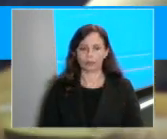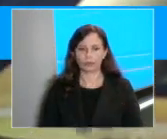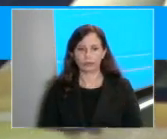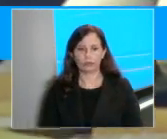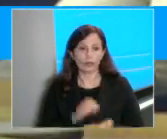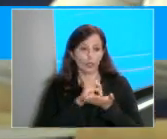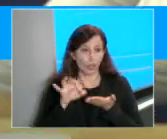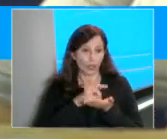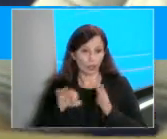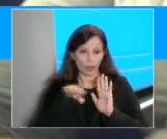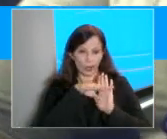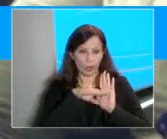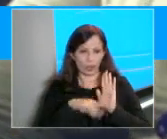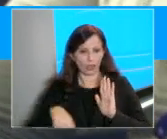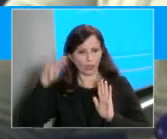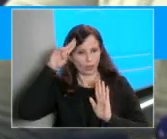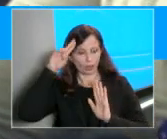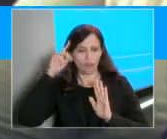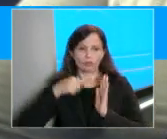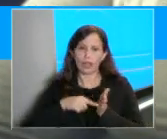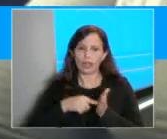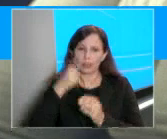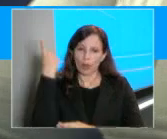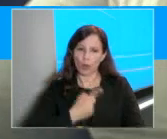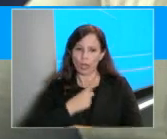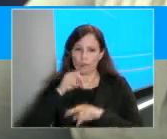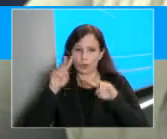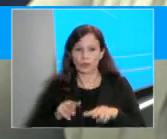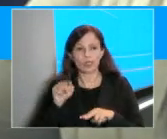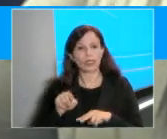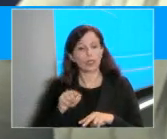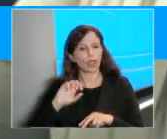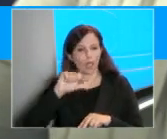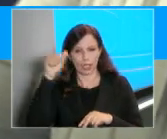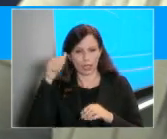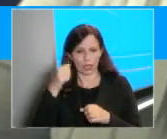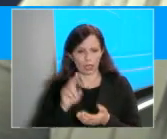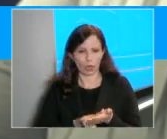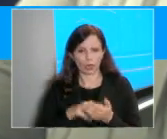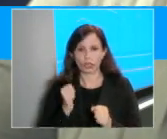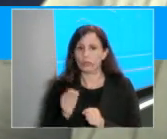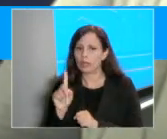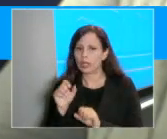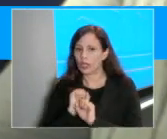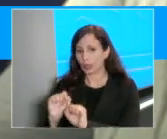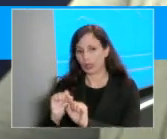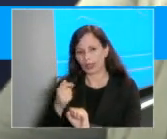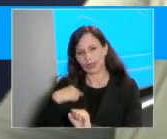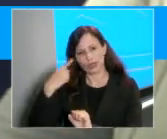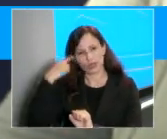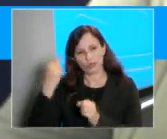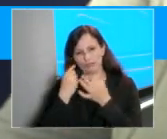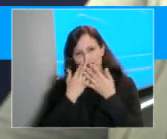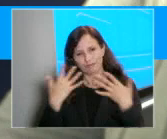כל זה כתוב בחוקת הליכוד, ולכן זה גם מחויב המציאות. אבל יתרה מזאת, זה הדבר הנכון לעשות. ומי תתמוך? אני חושב שאין